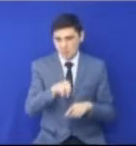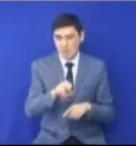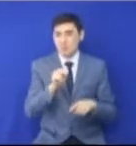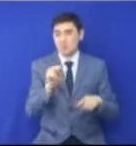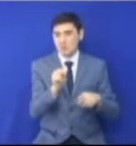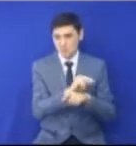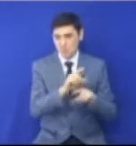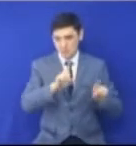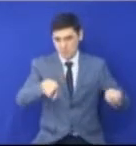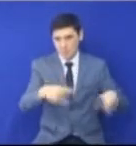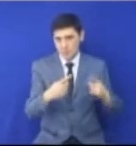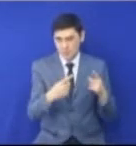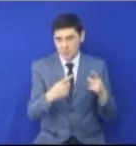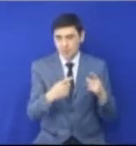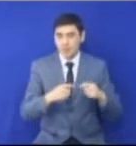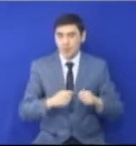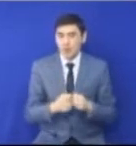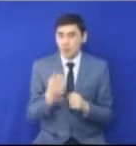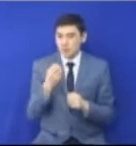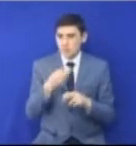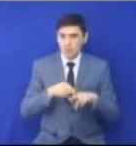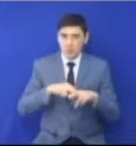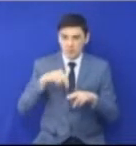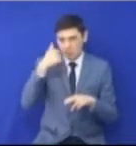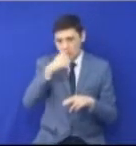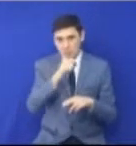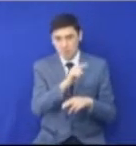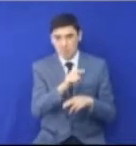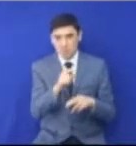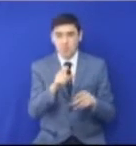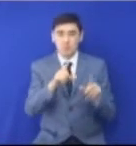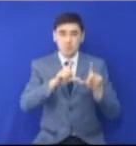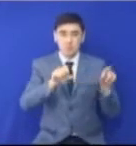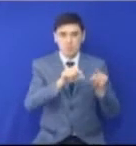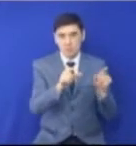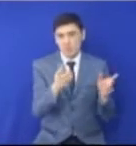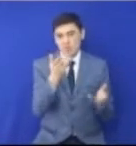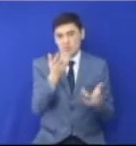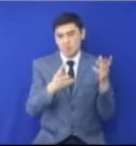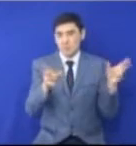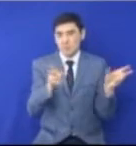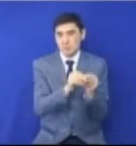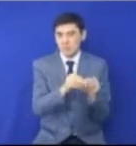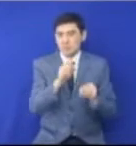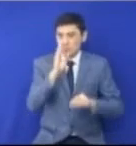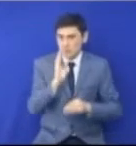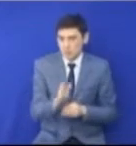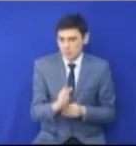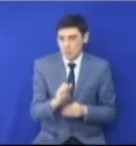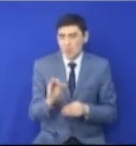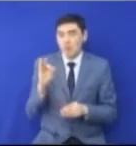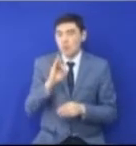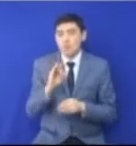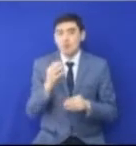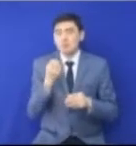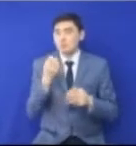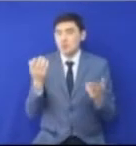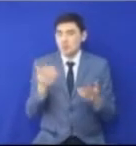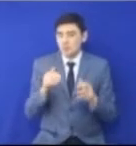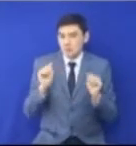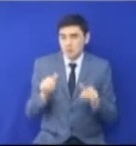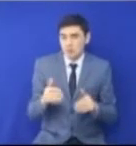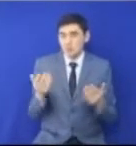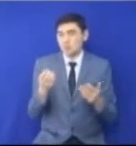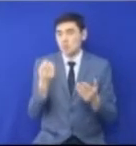жаңалық, әкімшіліктегі бірнеше бөлім биылдан бастап біріктірілуі мүмкін. Халық қалаулылары бас қосқан жиында тағы қандай маңызды шешімдер шығарылып,